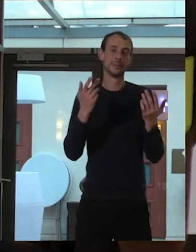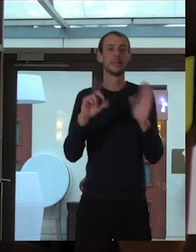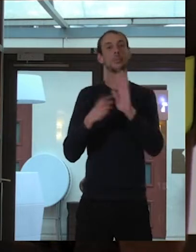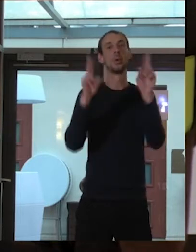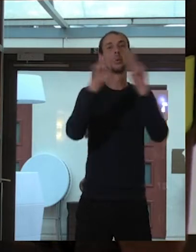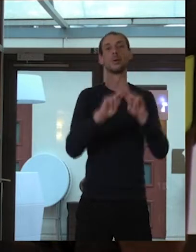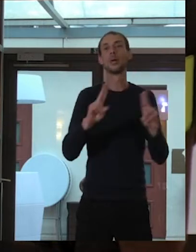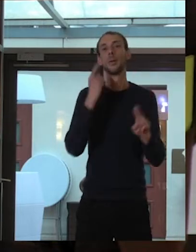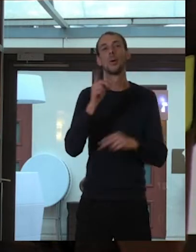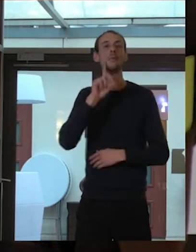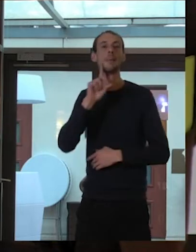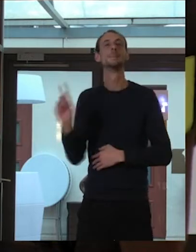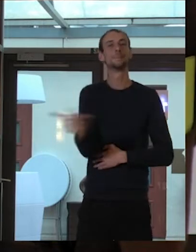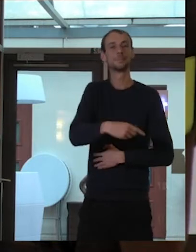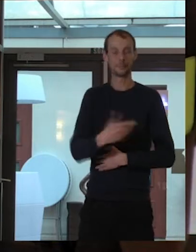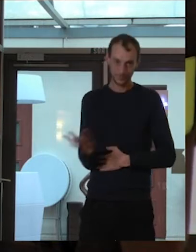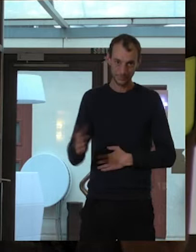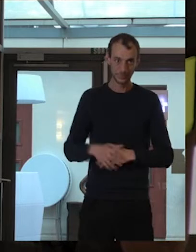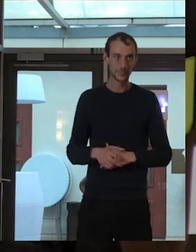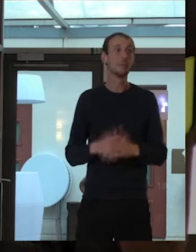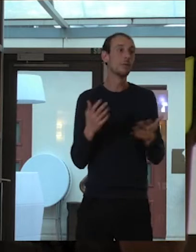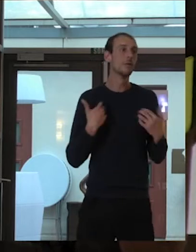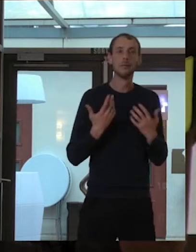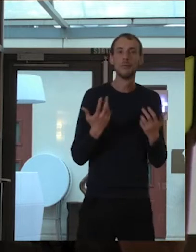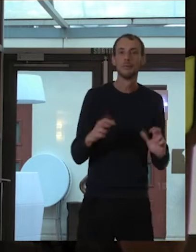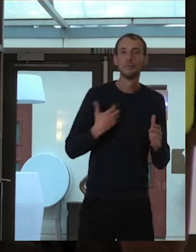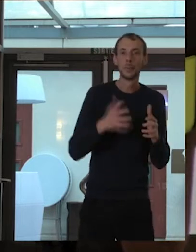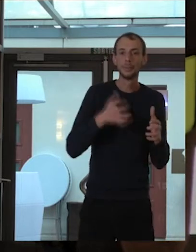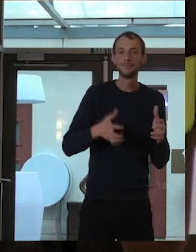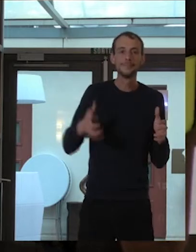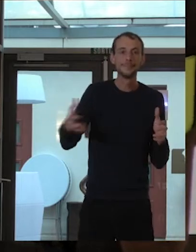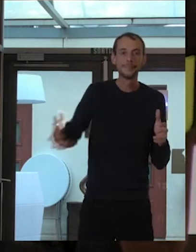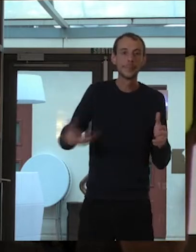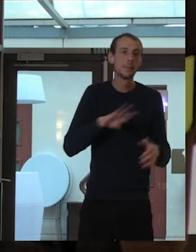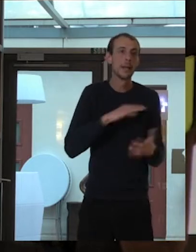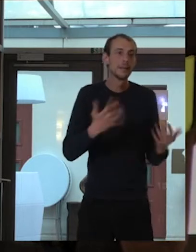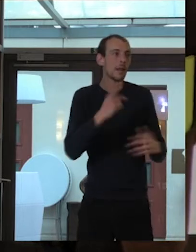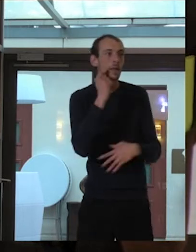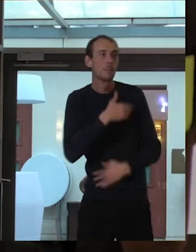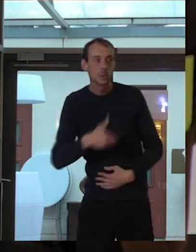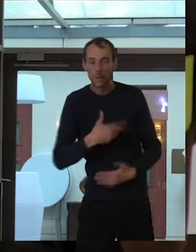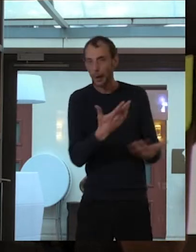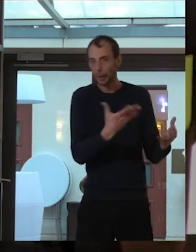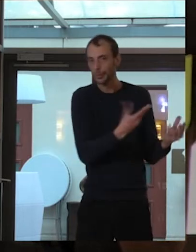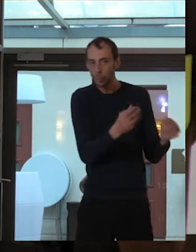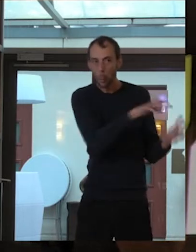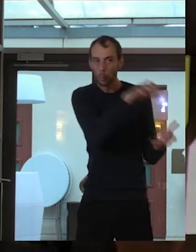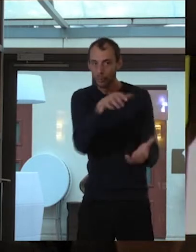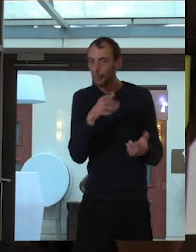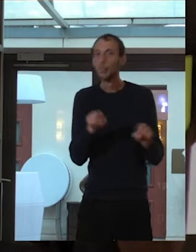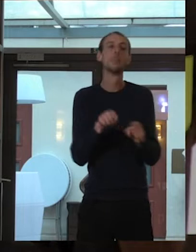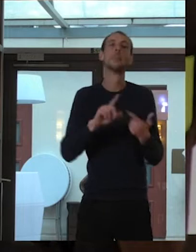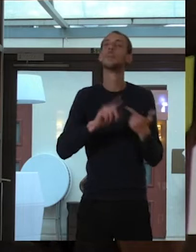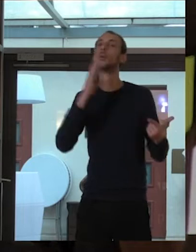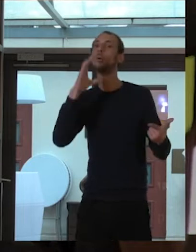voulais, sans être trop long, puisque Monsieur le maire et Claudine Boucher vous ont déjà donné beaucoup d'éléments, remercier le travail